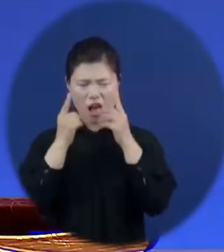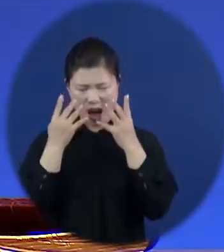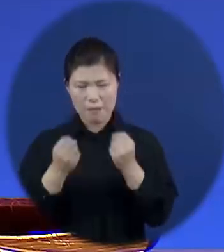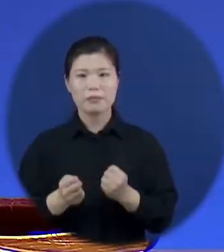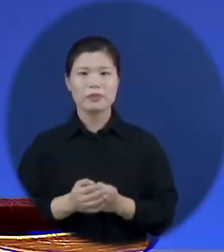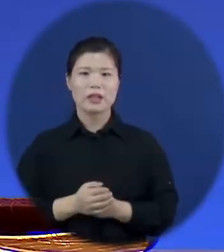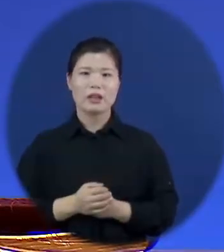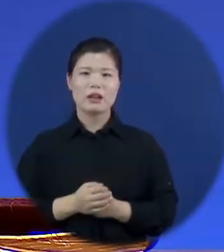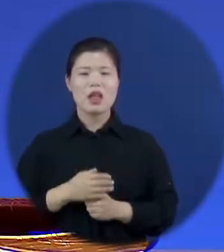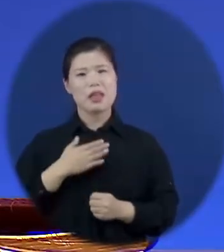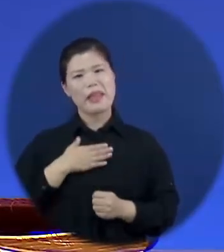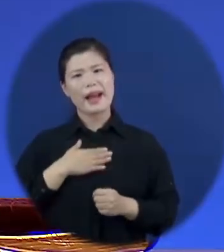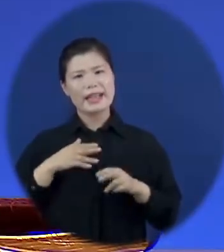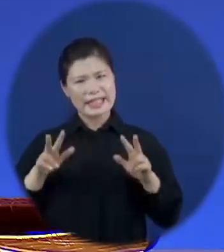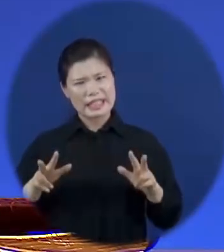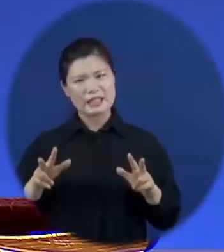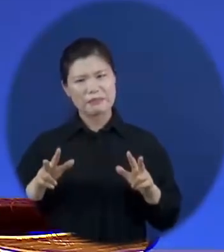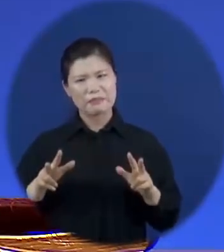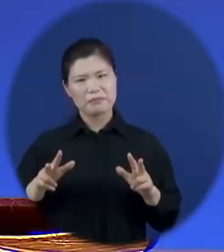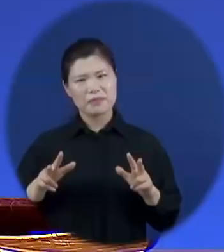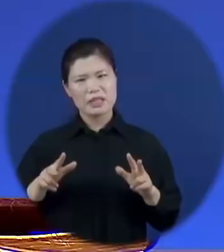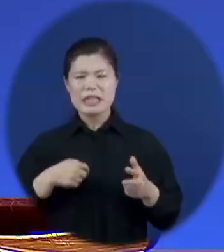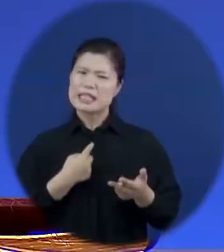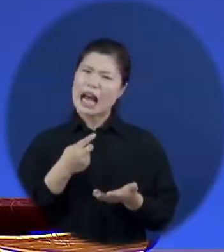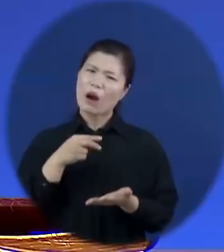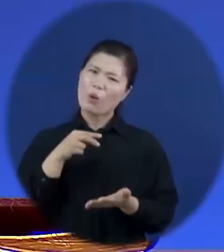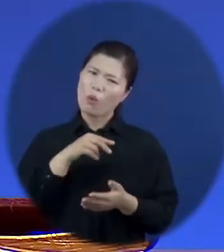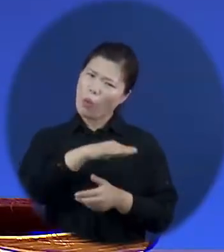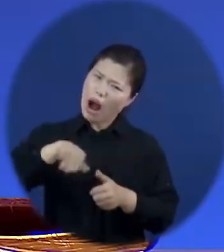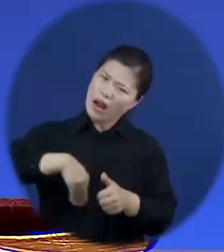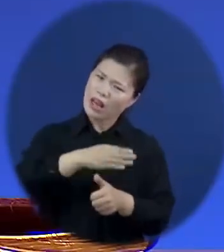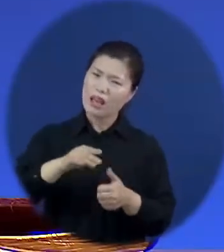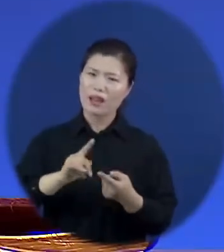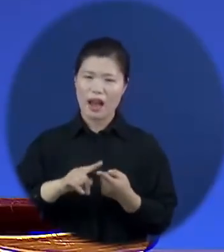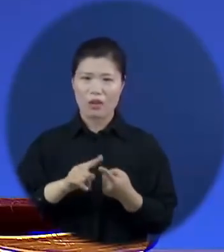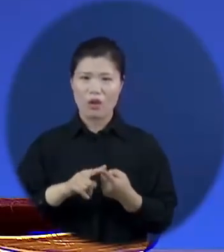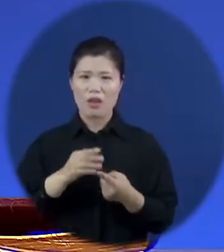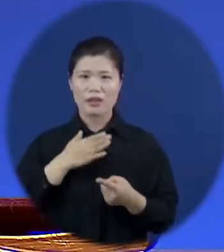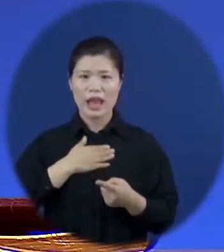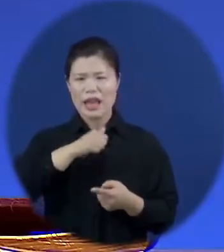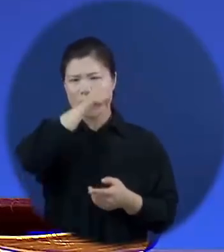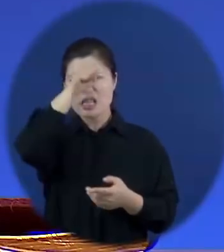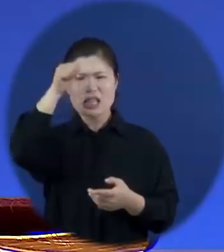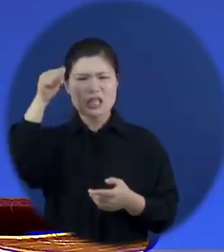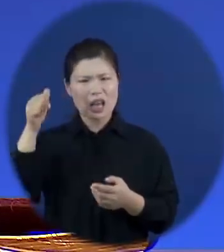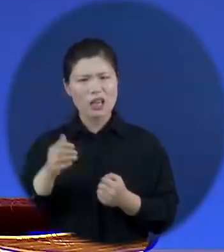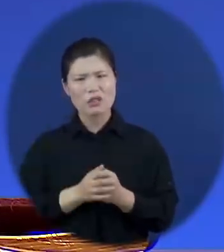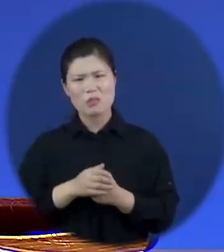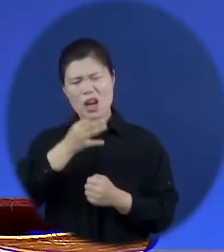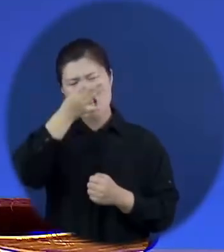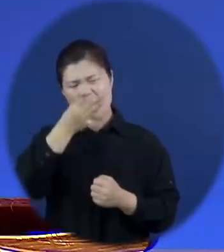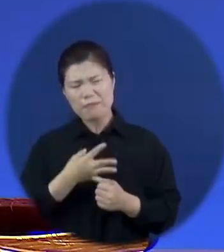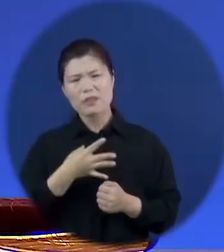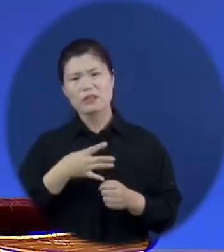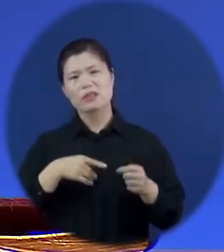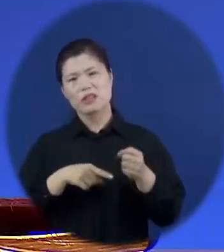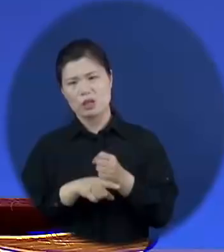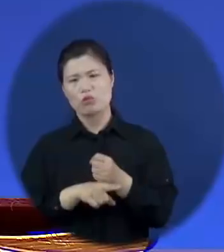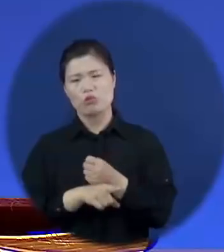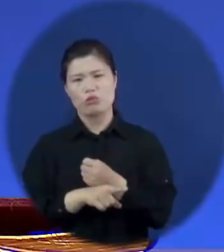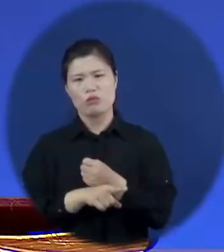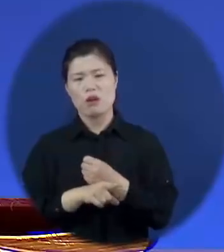많습니다. 내가 지금 이렇게 될 수밖에 없었던 이유, 내 인생이 이렇게 꼬일 수밖에 없었던